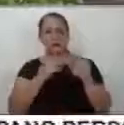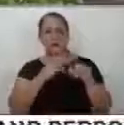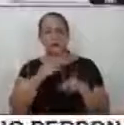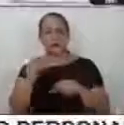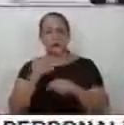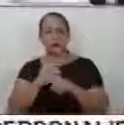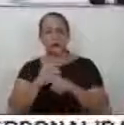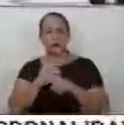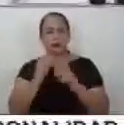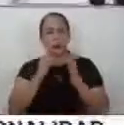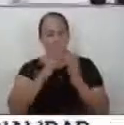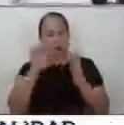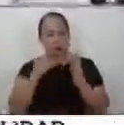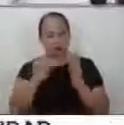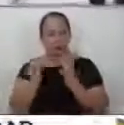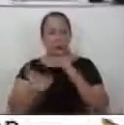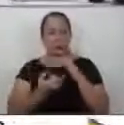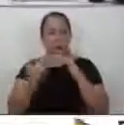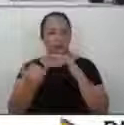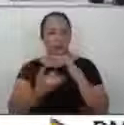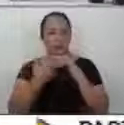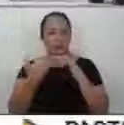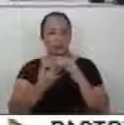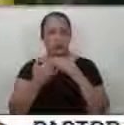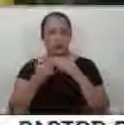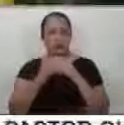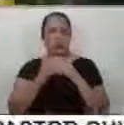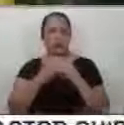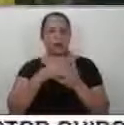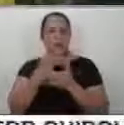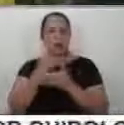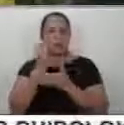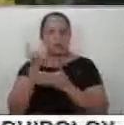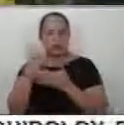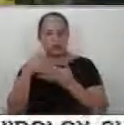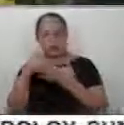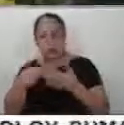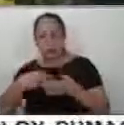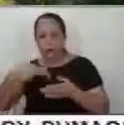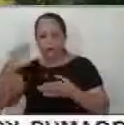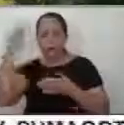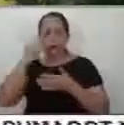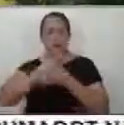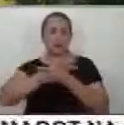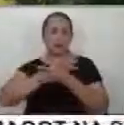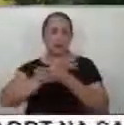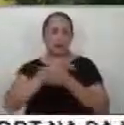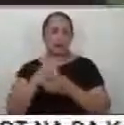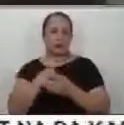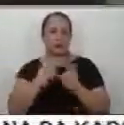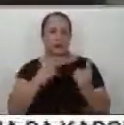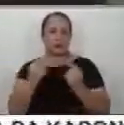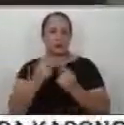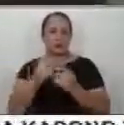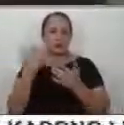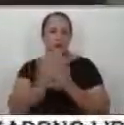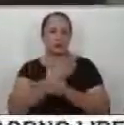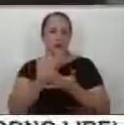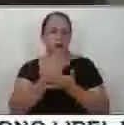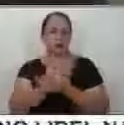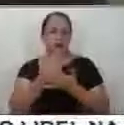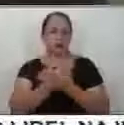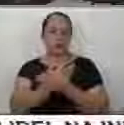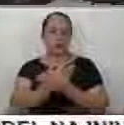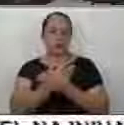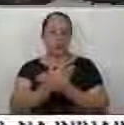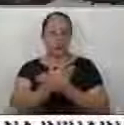test result. Sa datos ng DOH, nasa 80% ng mga kaso ay nanggagaling mula sa mga barabarangay o maliit na komunidad, kung kaya't mas